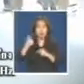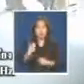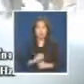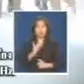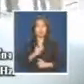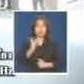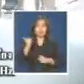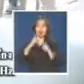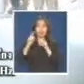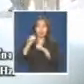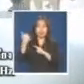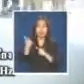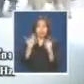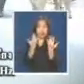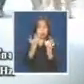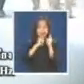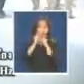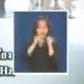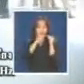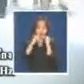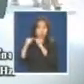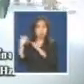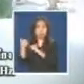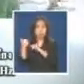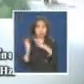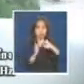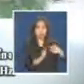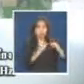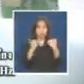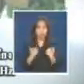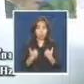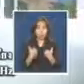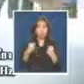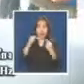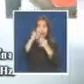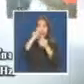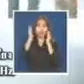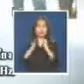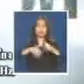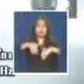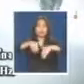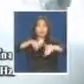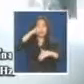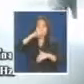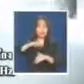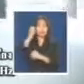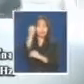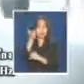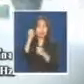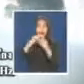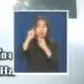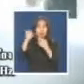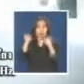ะได้พูดคุยในเรื่องนี้ต่อไปแต่ว่าอย่างไรก็ตามครับในช่วงวันนี้ก็คงจะเป็นวันที่พี่น้องประชาชนจำนวนมากนะครับเดินทาง